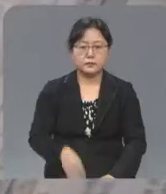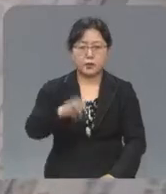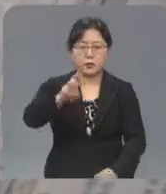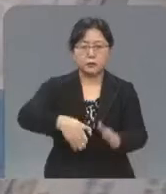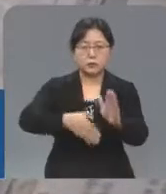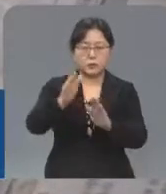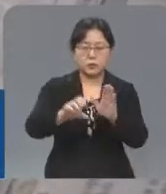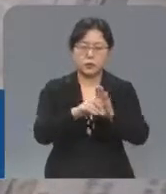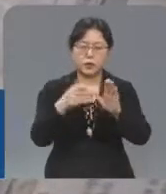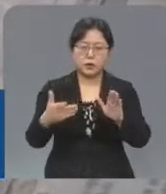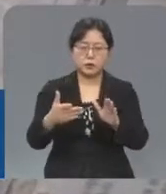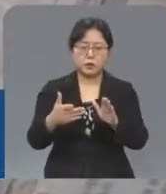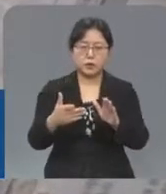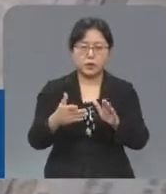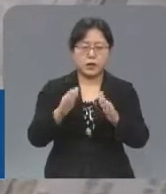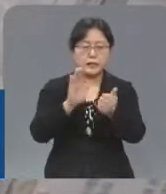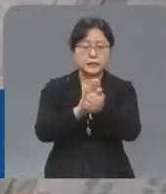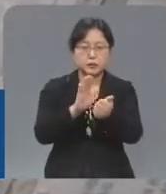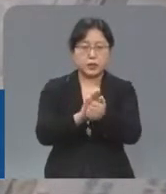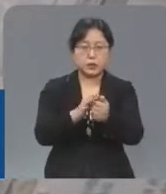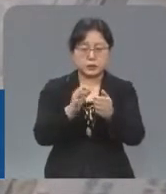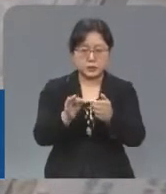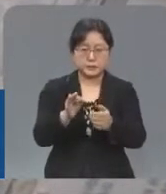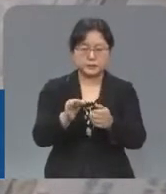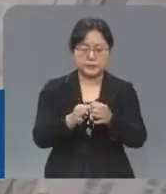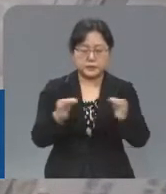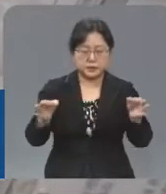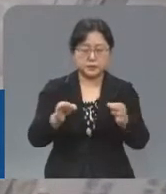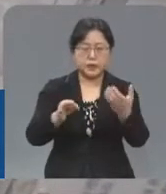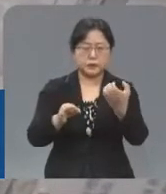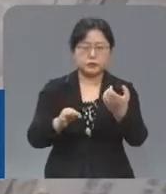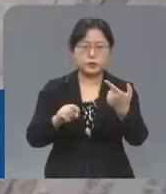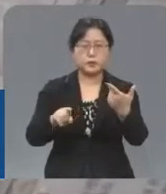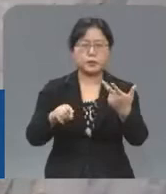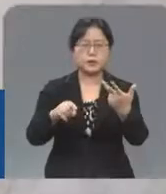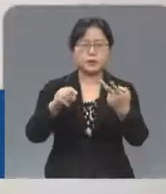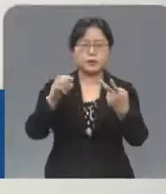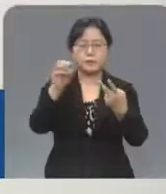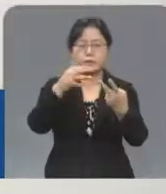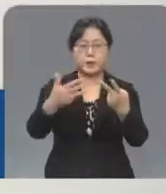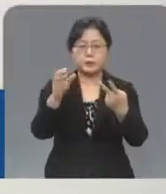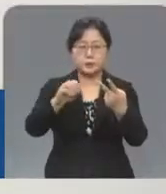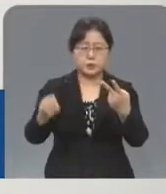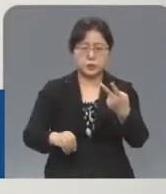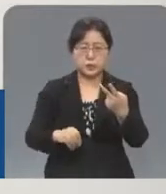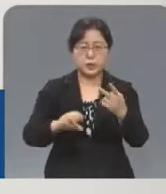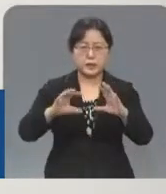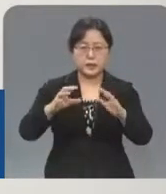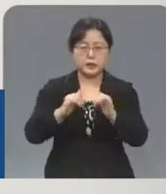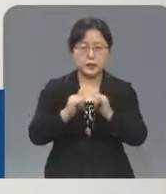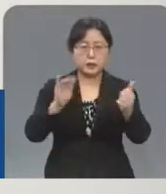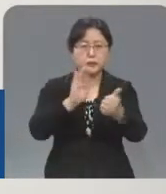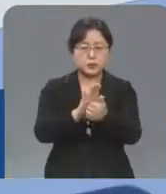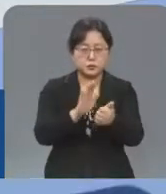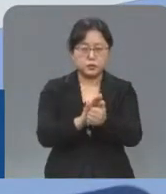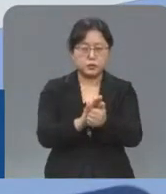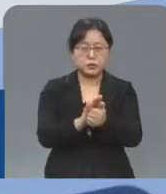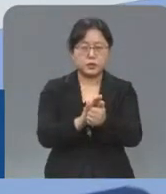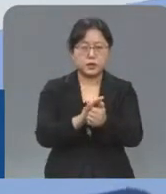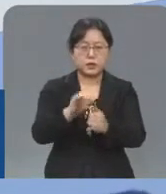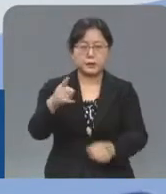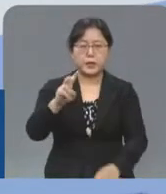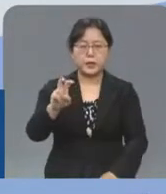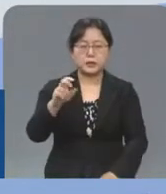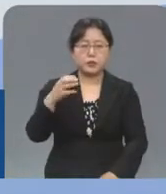광주시에 코렐 고 상생 국민 지원금 지금 유리 92.8% 를 기록했습니다 황씨는 국민 지원금 지급 대상자 백